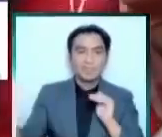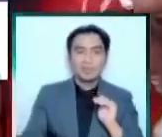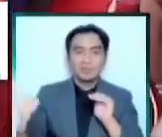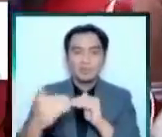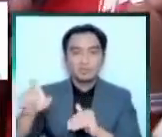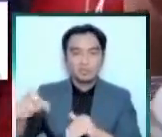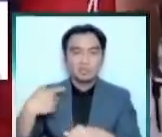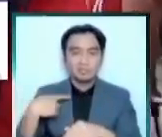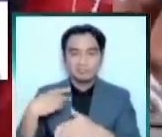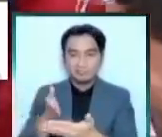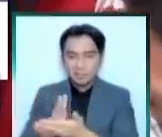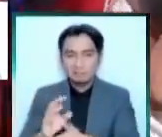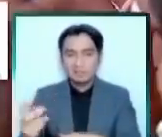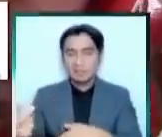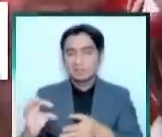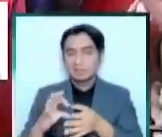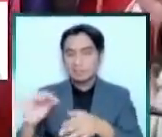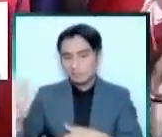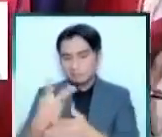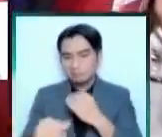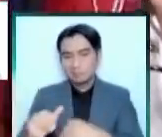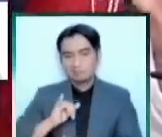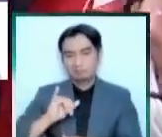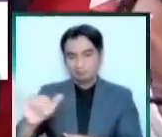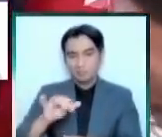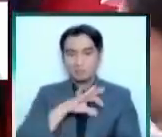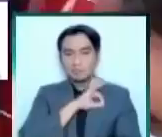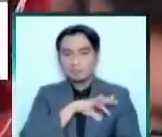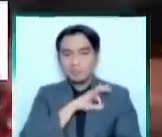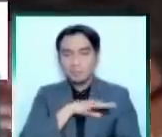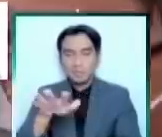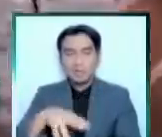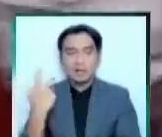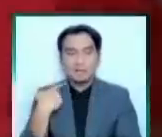So they should have all of the rights and benefits that all Filipinos have.